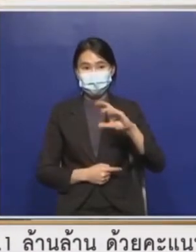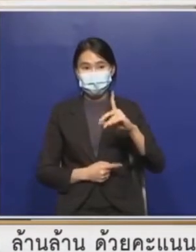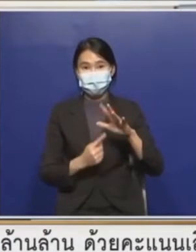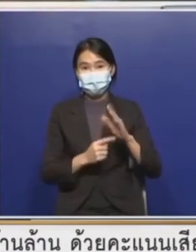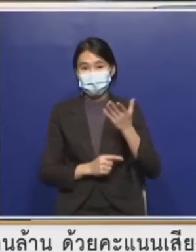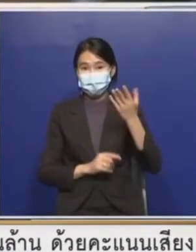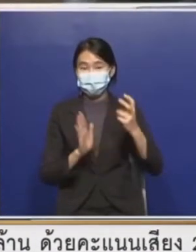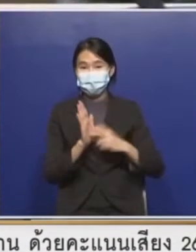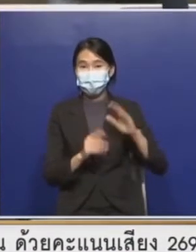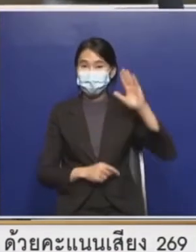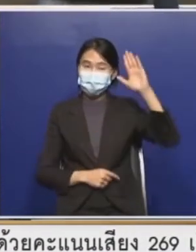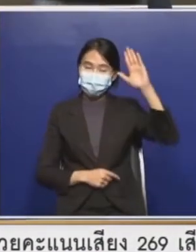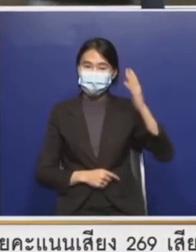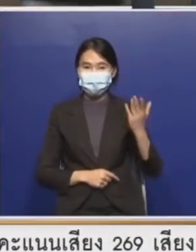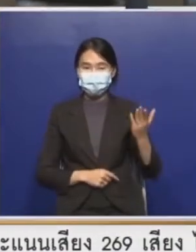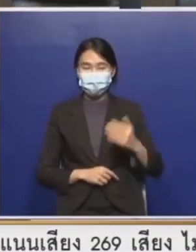อผู้รับรองด้วยครับ